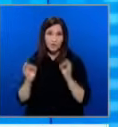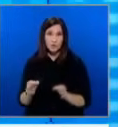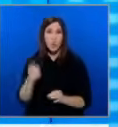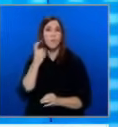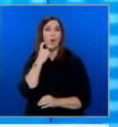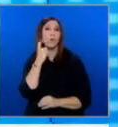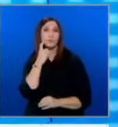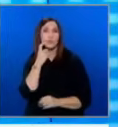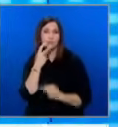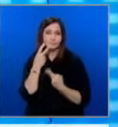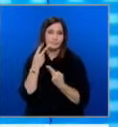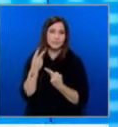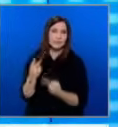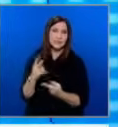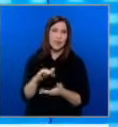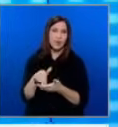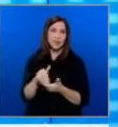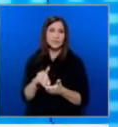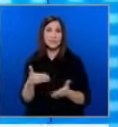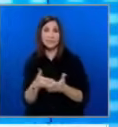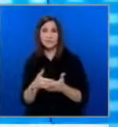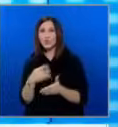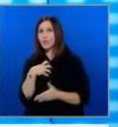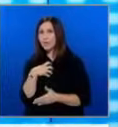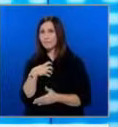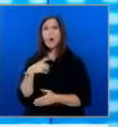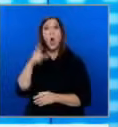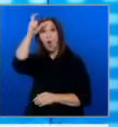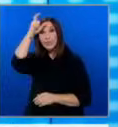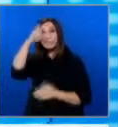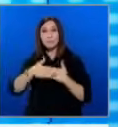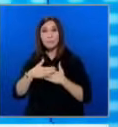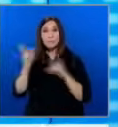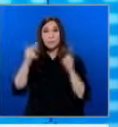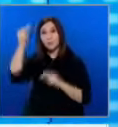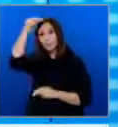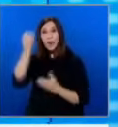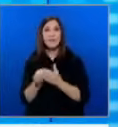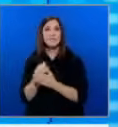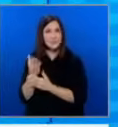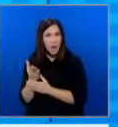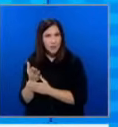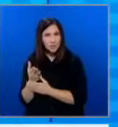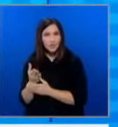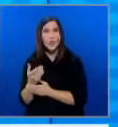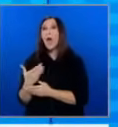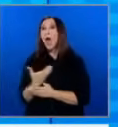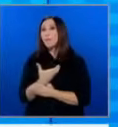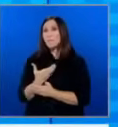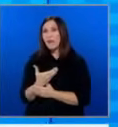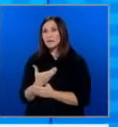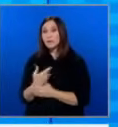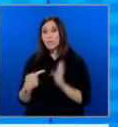неофициално. Бойко Борисов съзря коалиция срещу ГЕРБ от ДПС, ППДБ и Възраждане, а